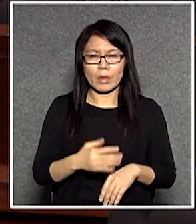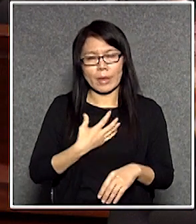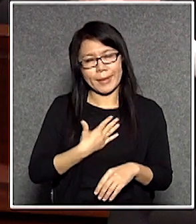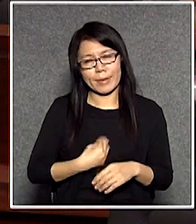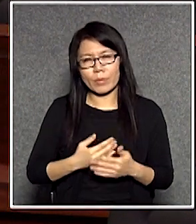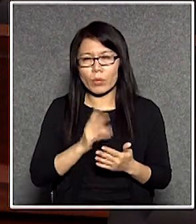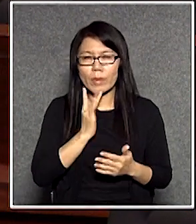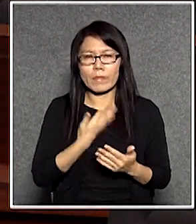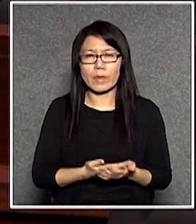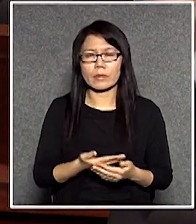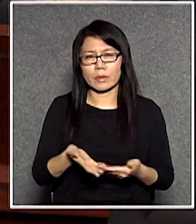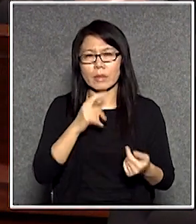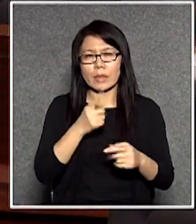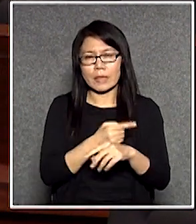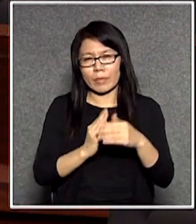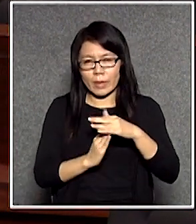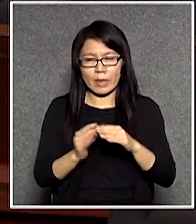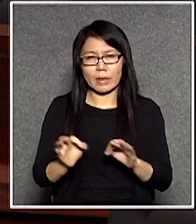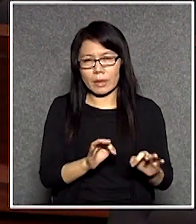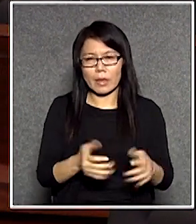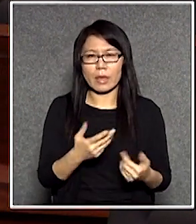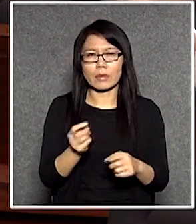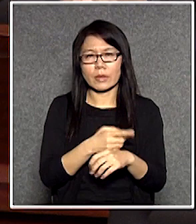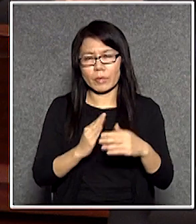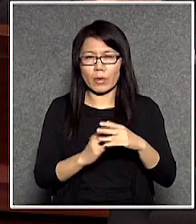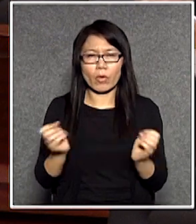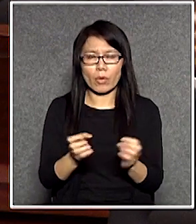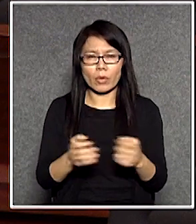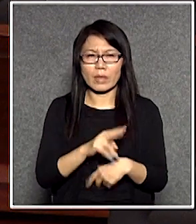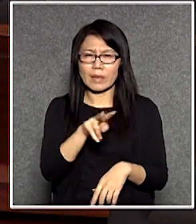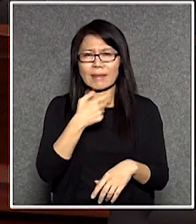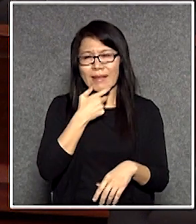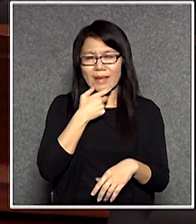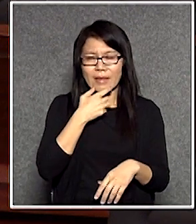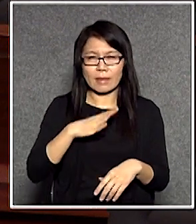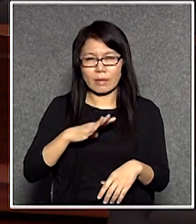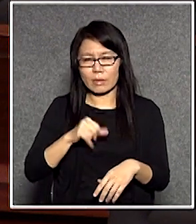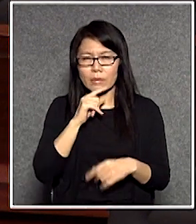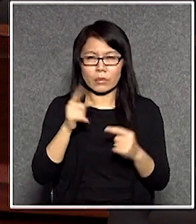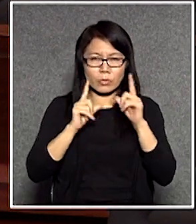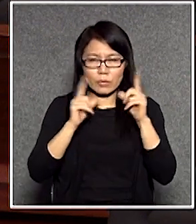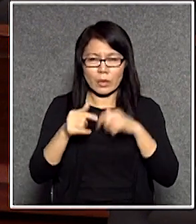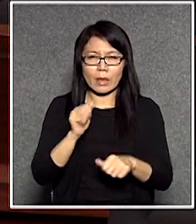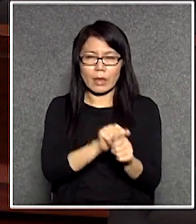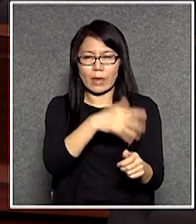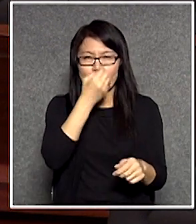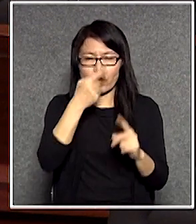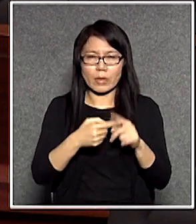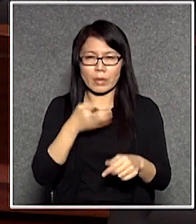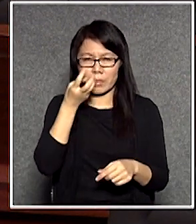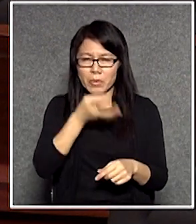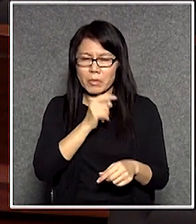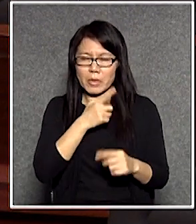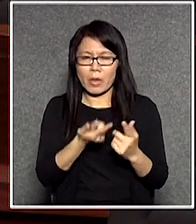都要被他搞那些中止項目，跟著又搞中止的會議，看著他們嬉皮笑臉這樣在欺騙市民，在侮辱市民的智